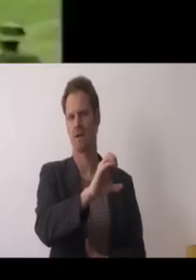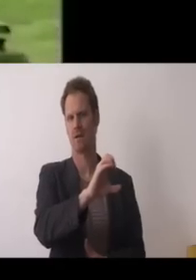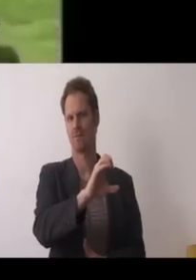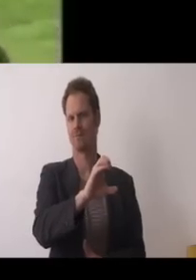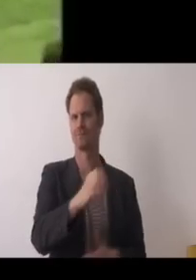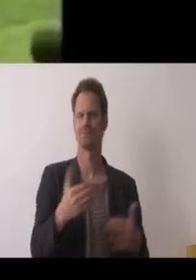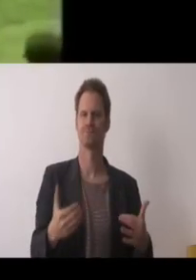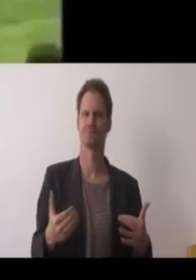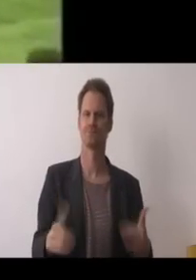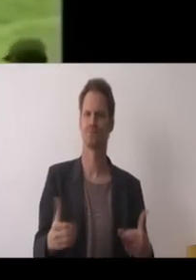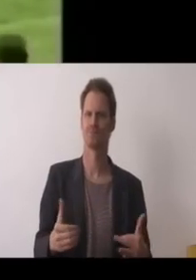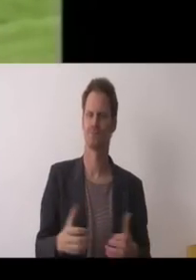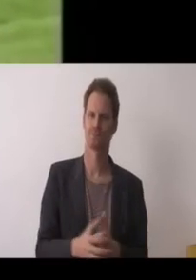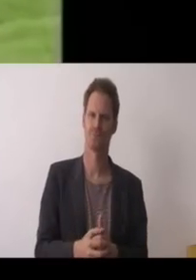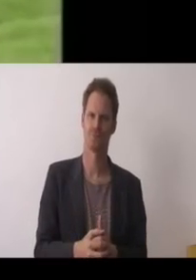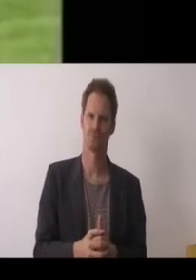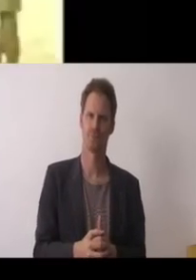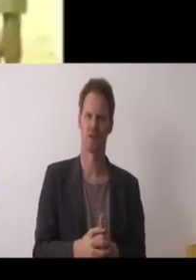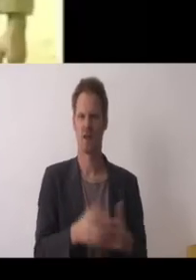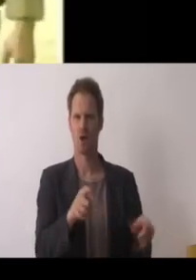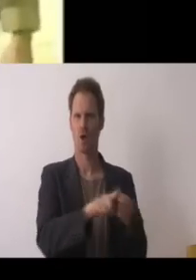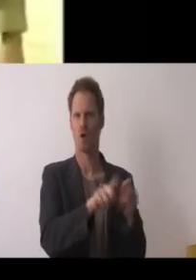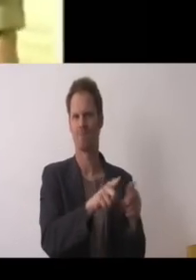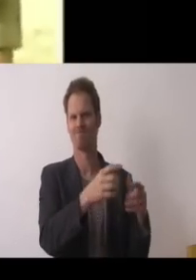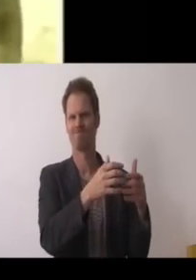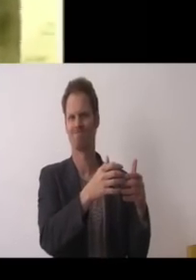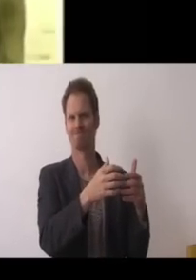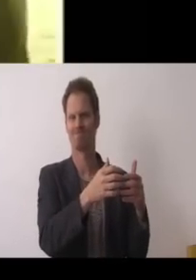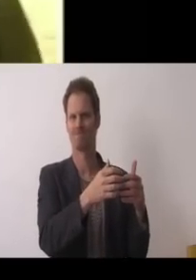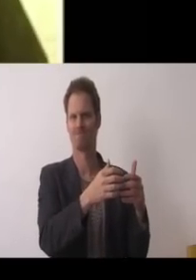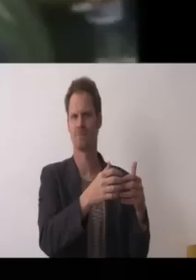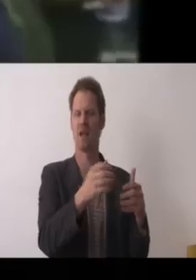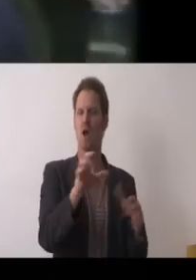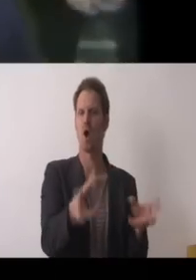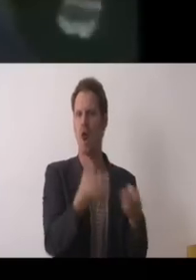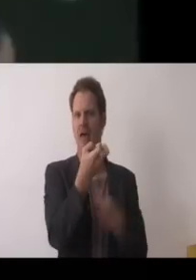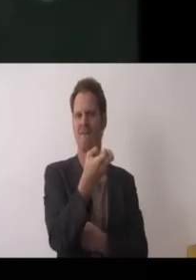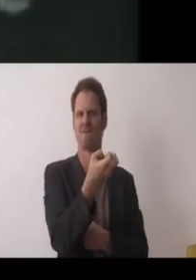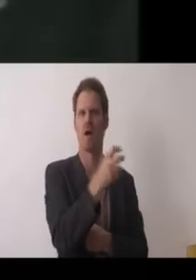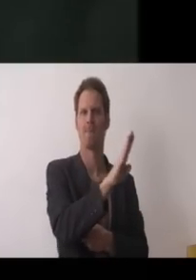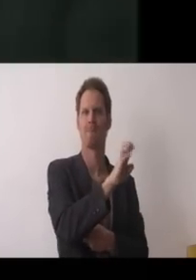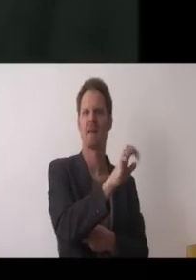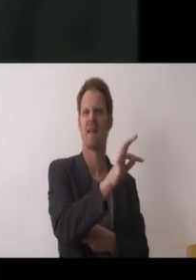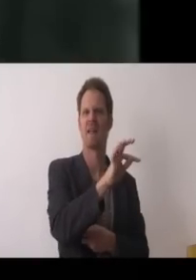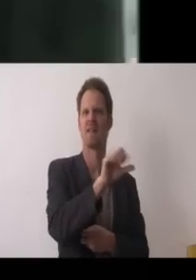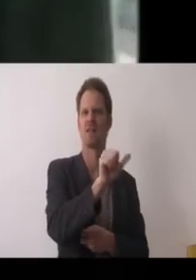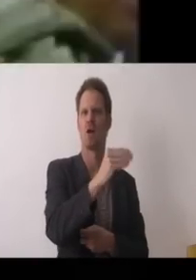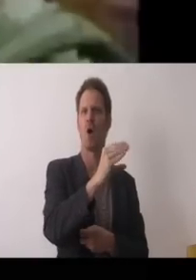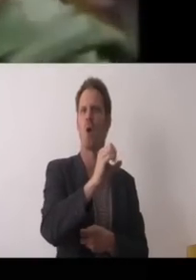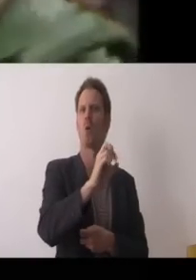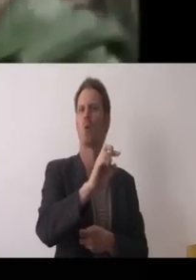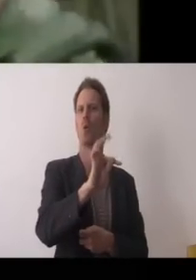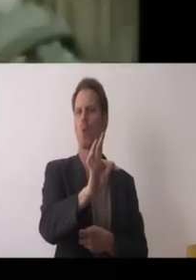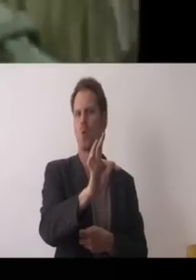la délégitimisation globale des mouvements de lutte armée partout sur la planète. D'autant plus qu'ils enlèvent Ingrid Betancourt quelques mois plus